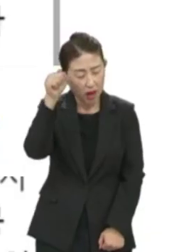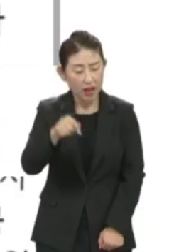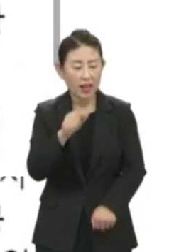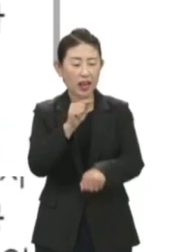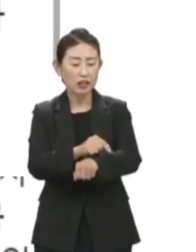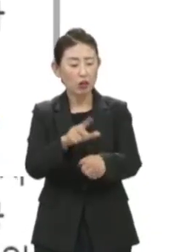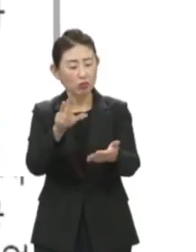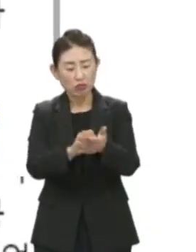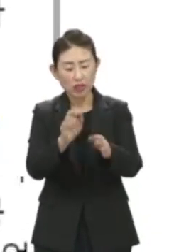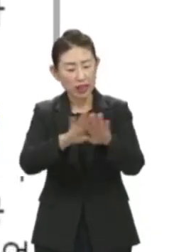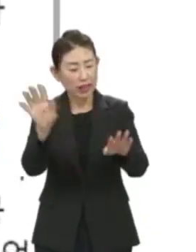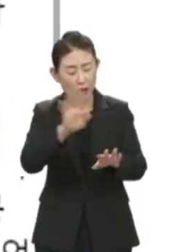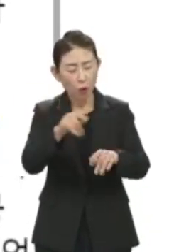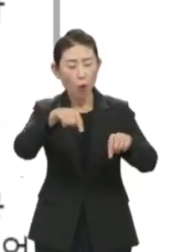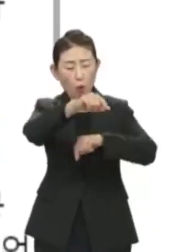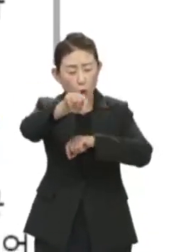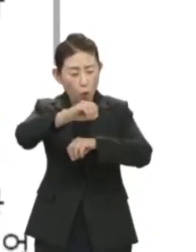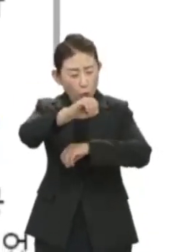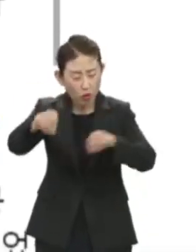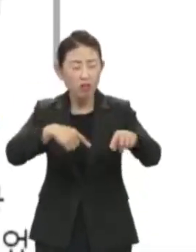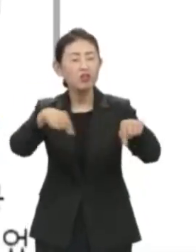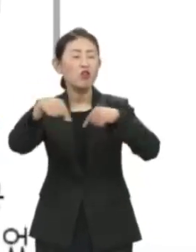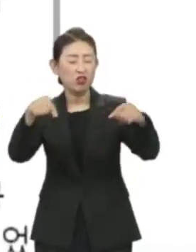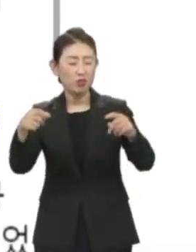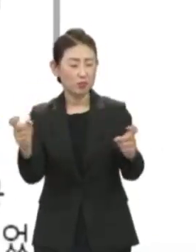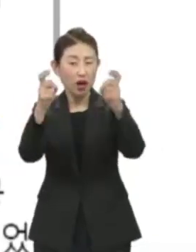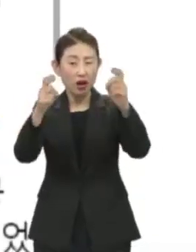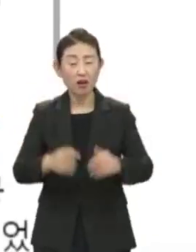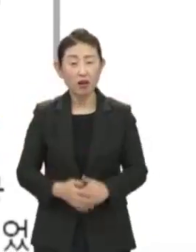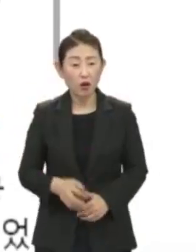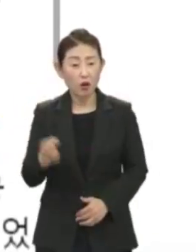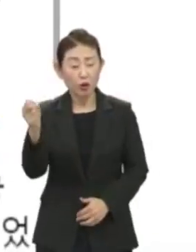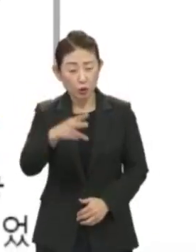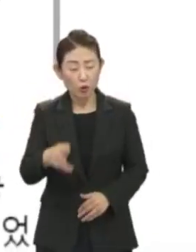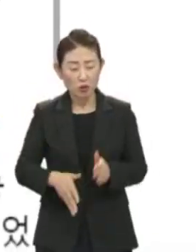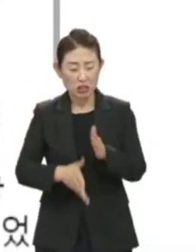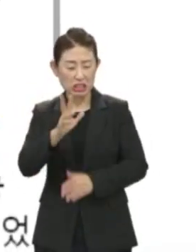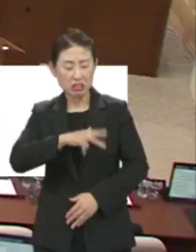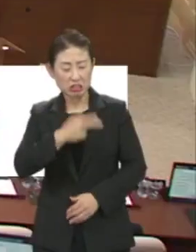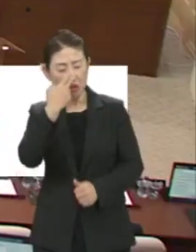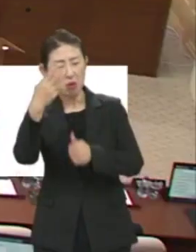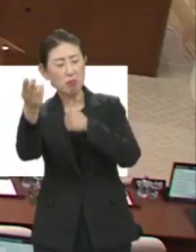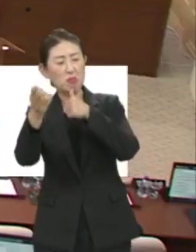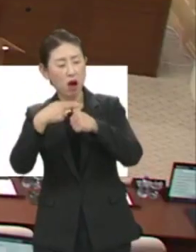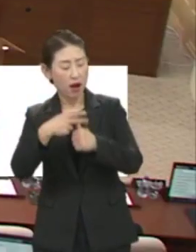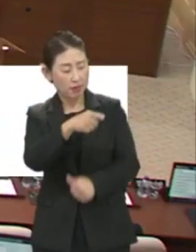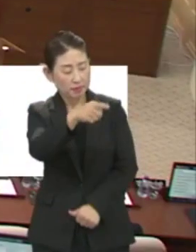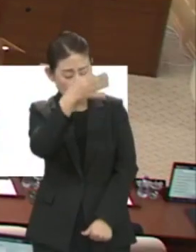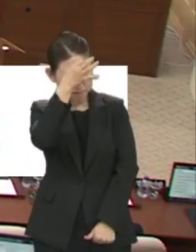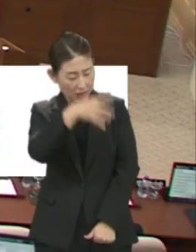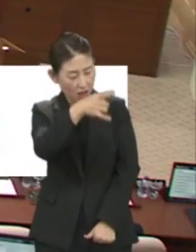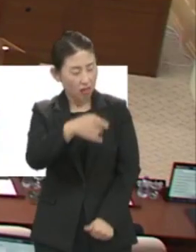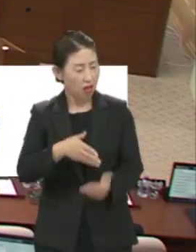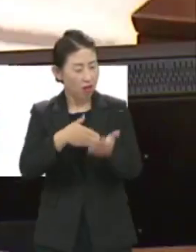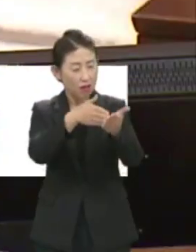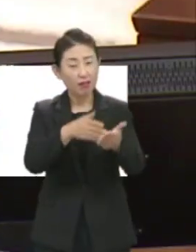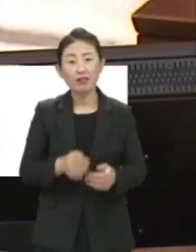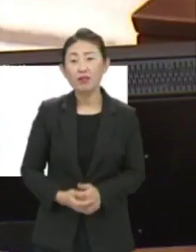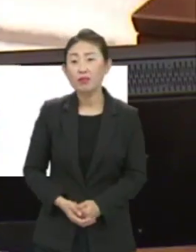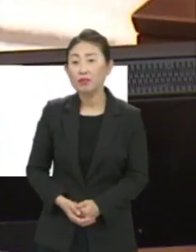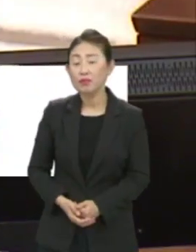문제를 정치화시켰고 지지자들 앞에서 야당과 시의원을 공개적으로 모욕했다며 공개적인 사과를